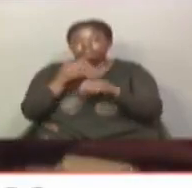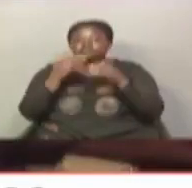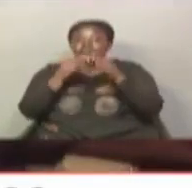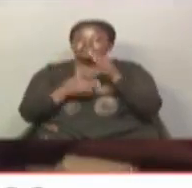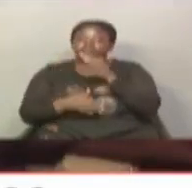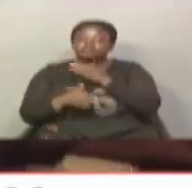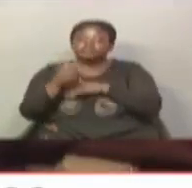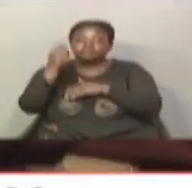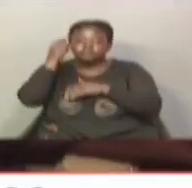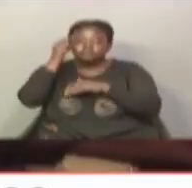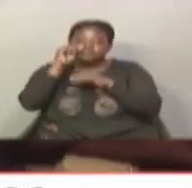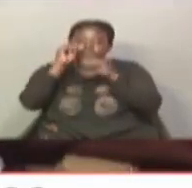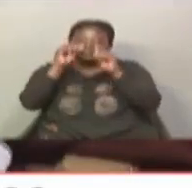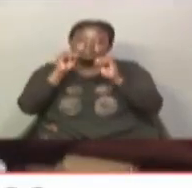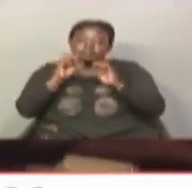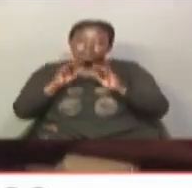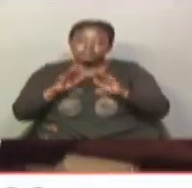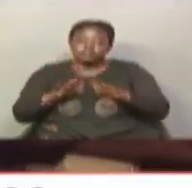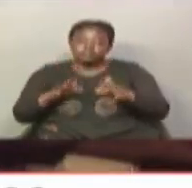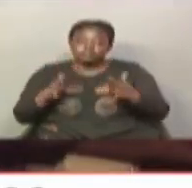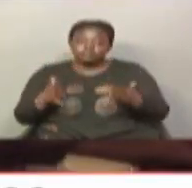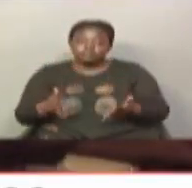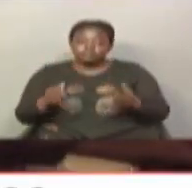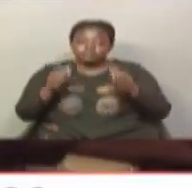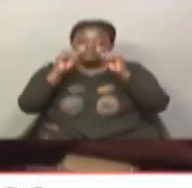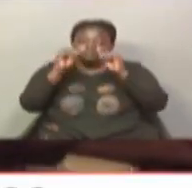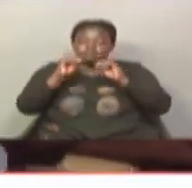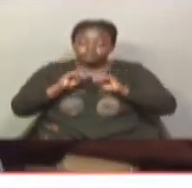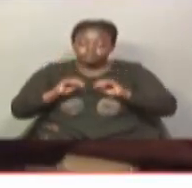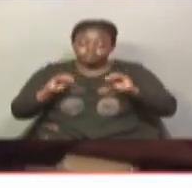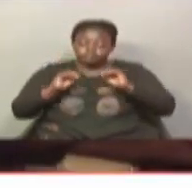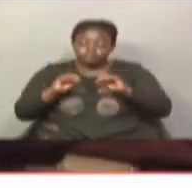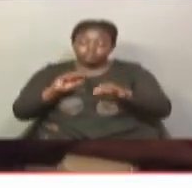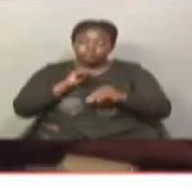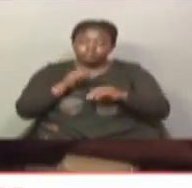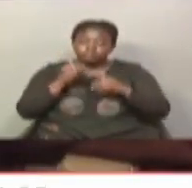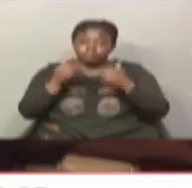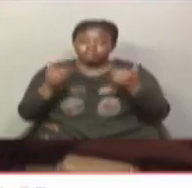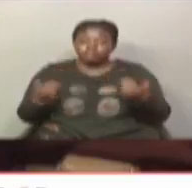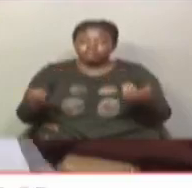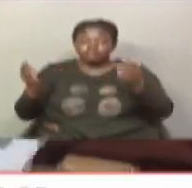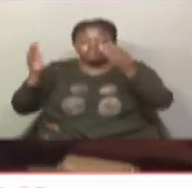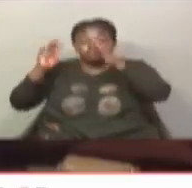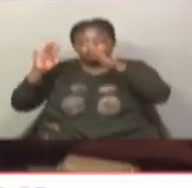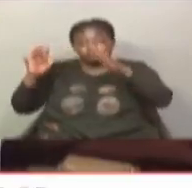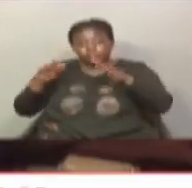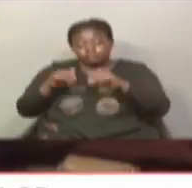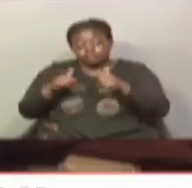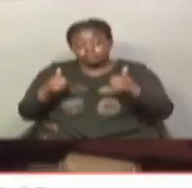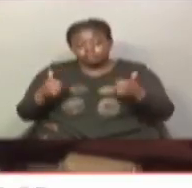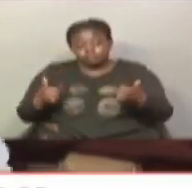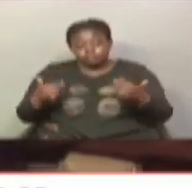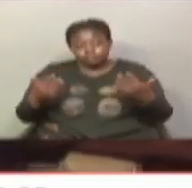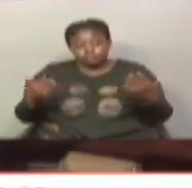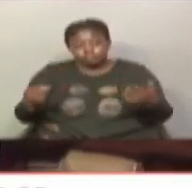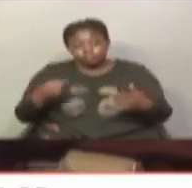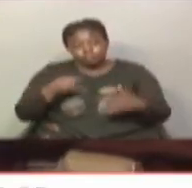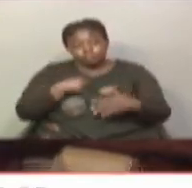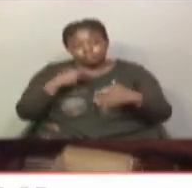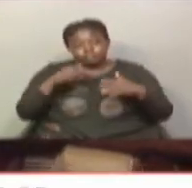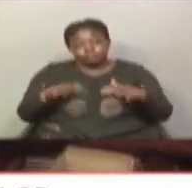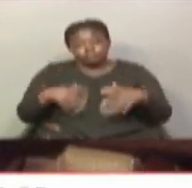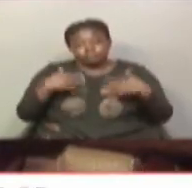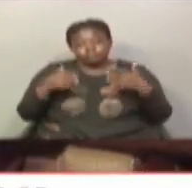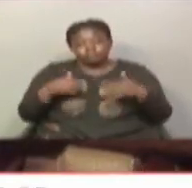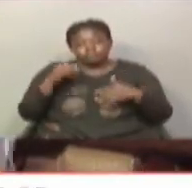Katonda lw'abasomesa bannaye abasomesa batusomesezza abaana baffe tuyise bulungi bannange nze ndi musanyufu